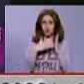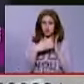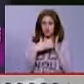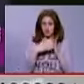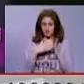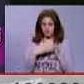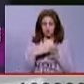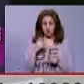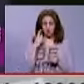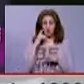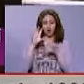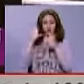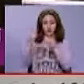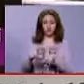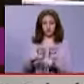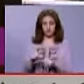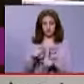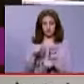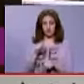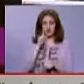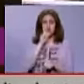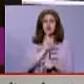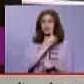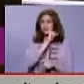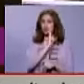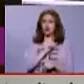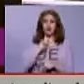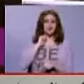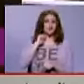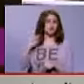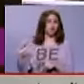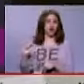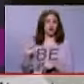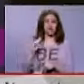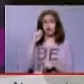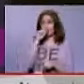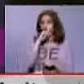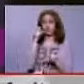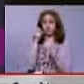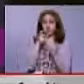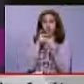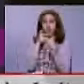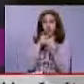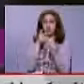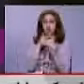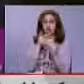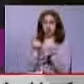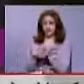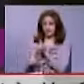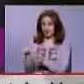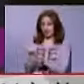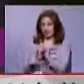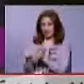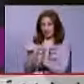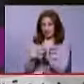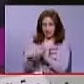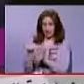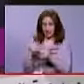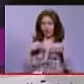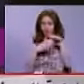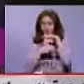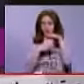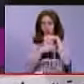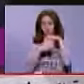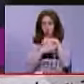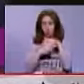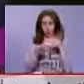في قريه دنديل ببني سويف زارع مخدرات جوه جنينه المقر. انتوا متخيلين؟ الغريب